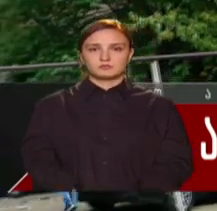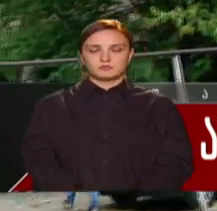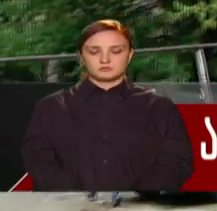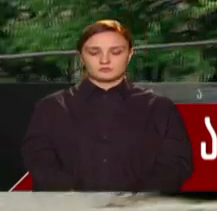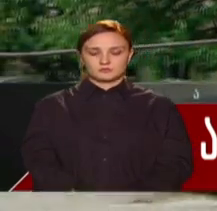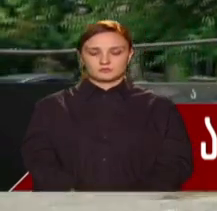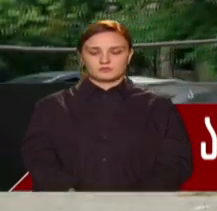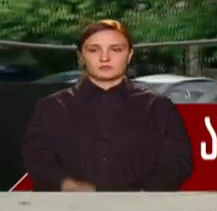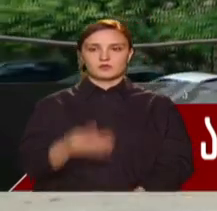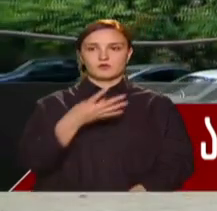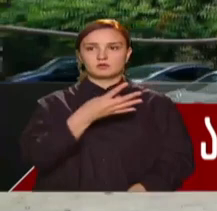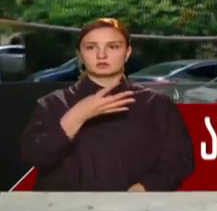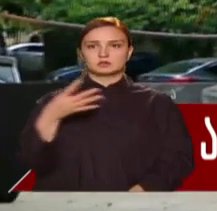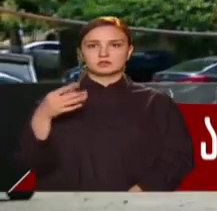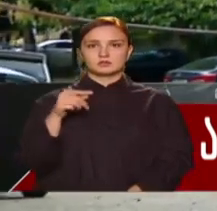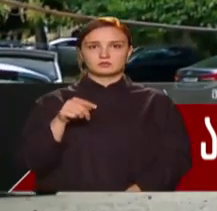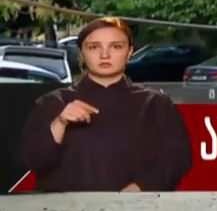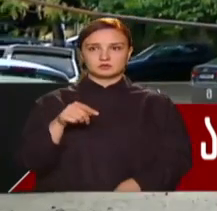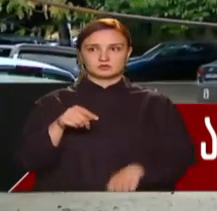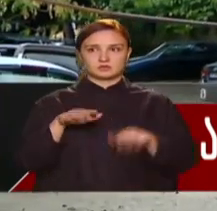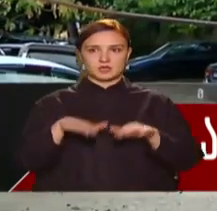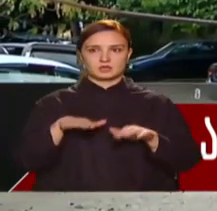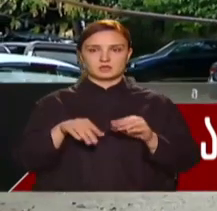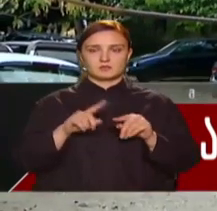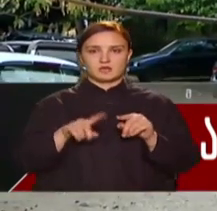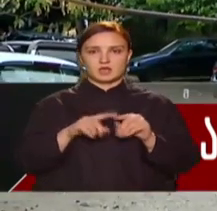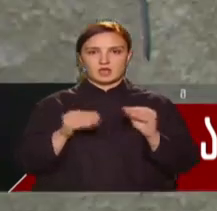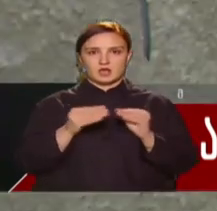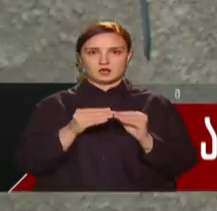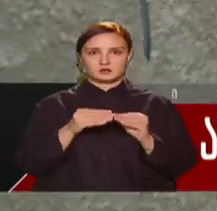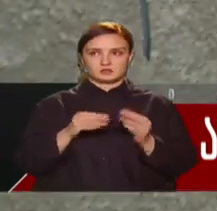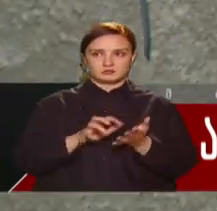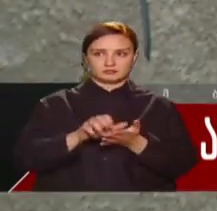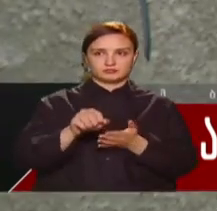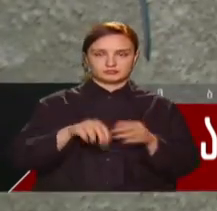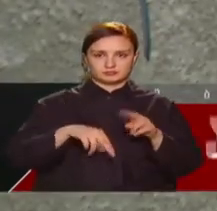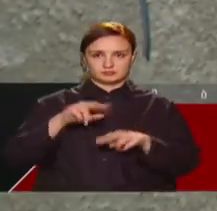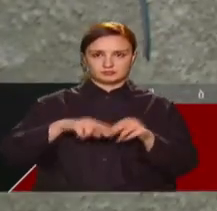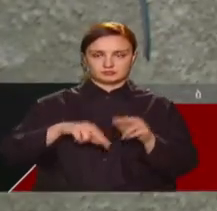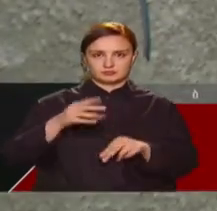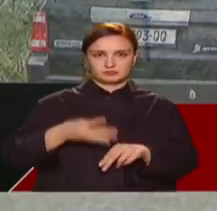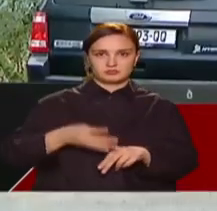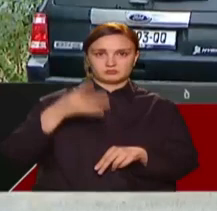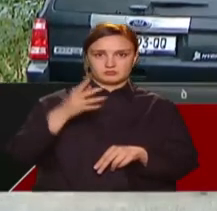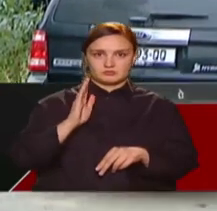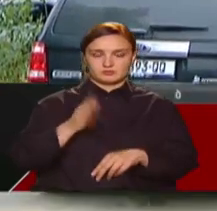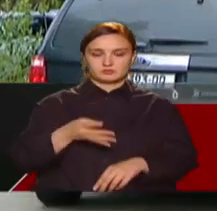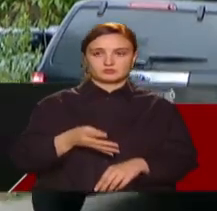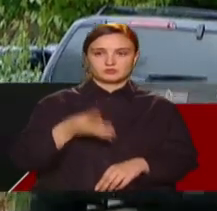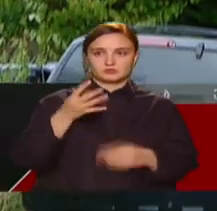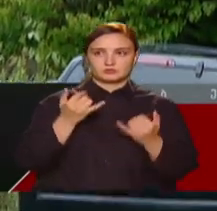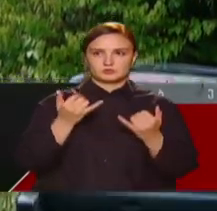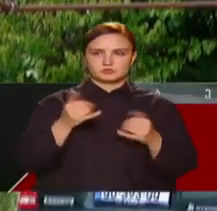ამოთხ სართულიანი ავარიული კორპუსის ადგილზე მალე 10 სართულიანი საცხოვრებელი კომპლექსის მშენებლობა დაიწყება. შენობა ახლა